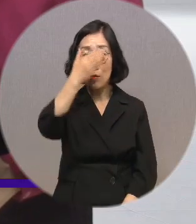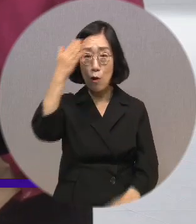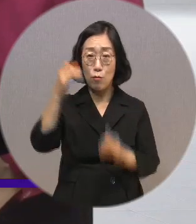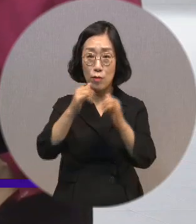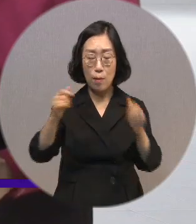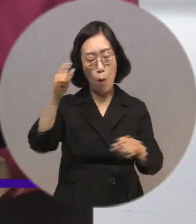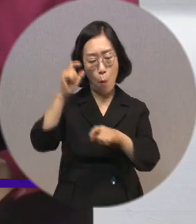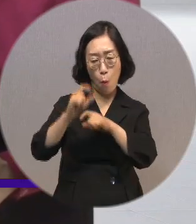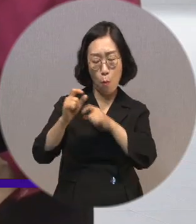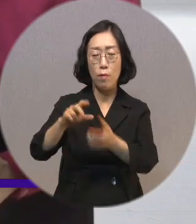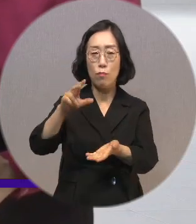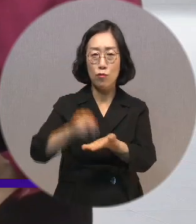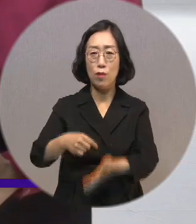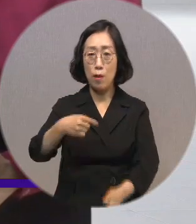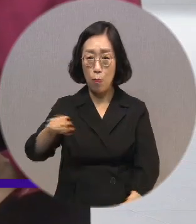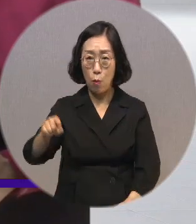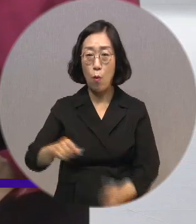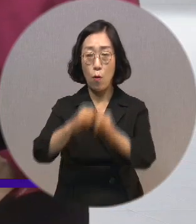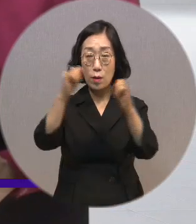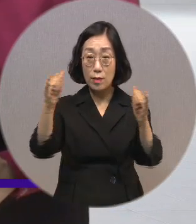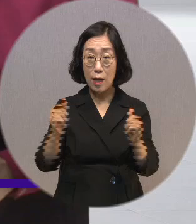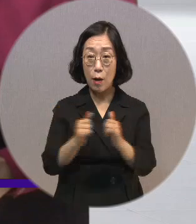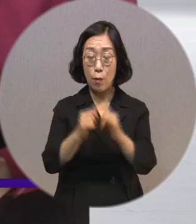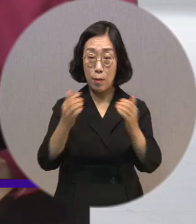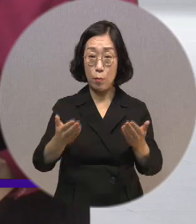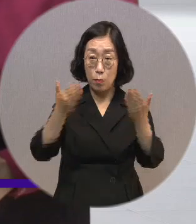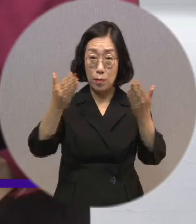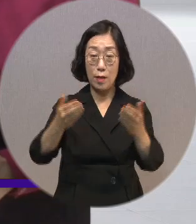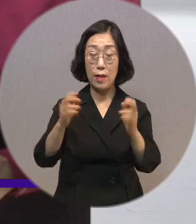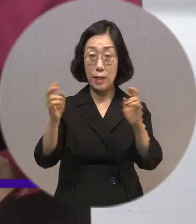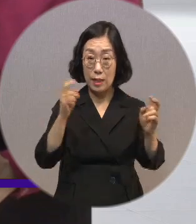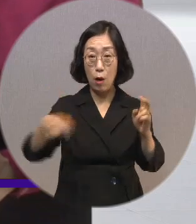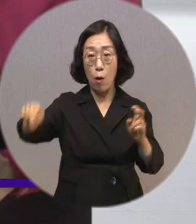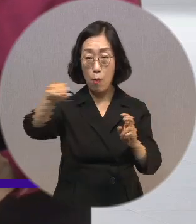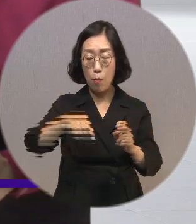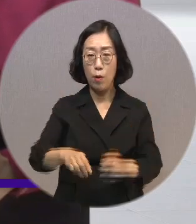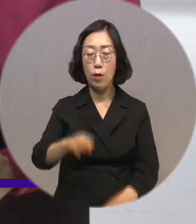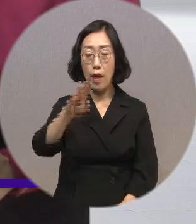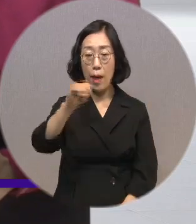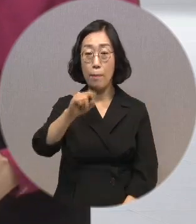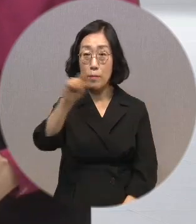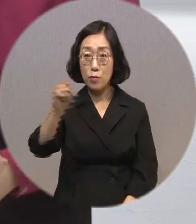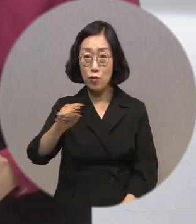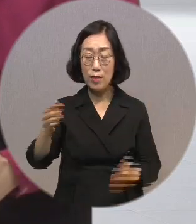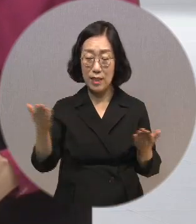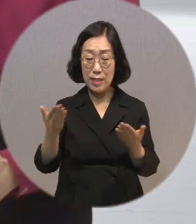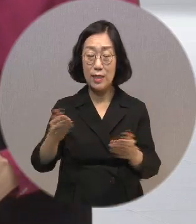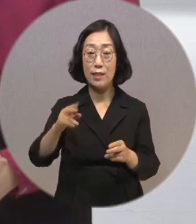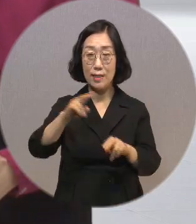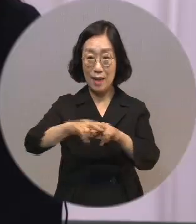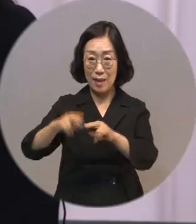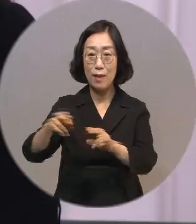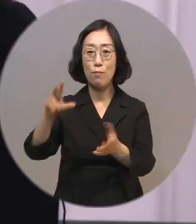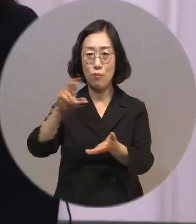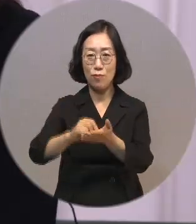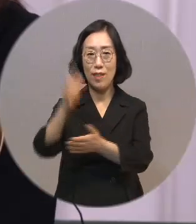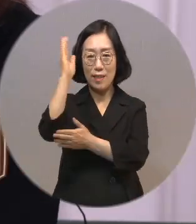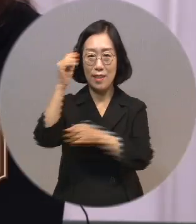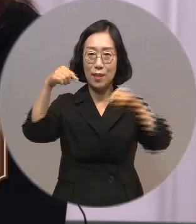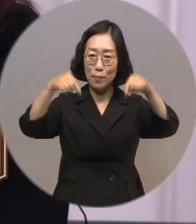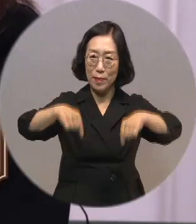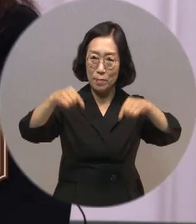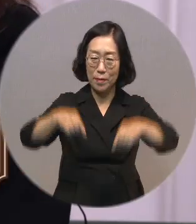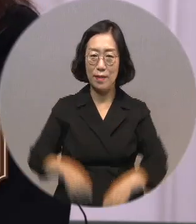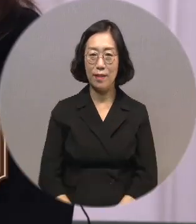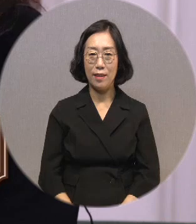무엇일까요? 사회적 기업 더 브릿지와 함께 남북 MZ세대의 취업과 창업 이야기 나눠봅니다. 안녕하세요. 통일